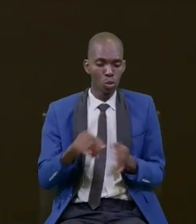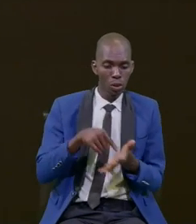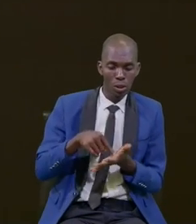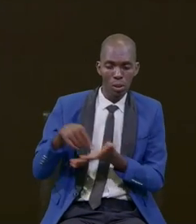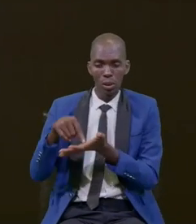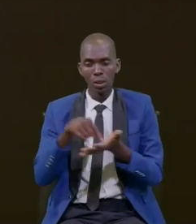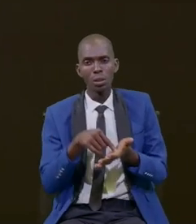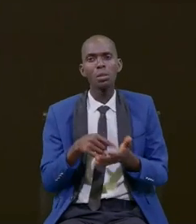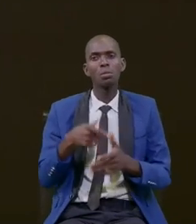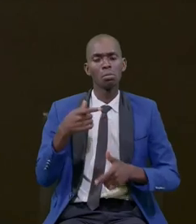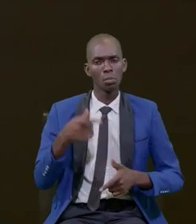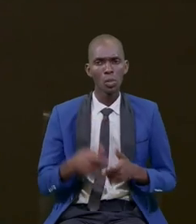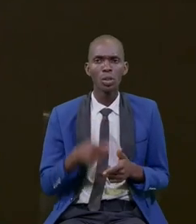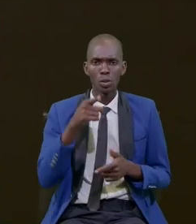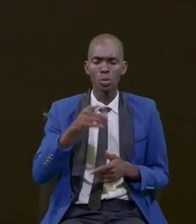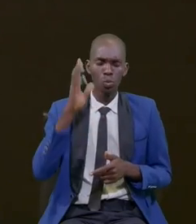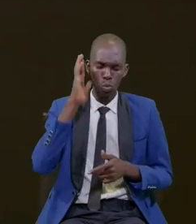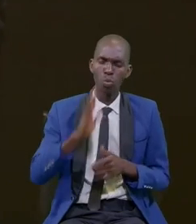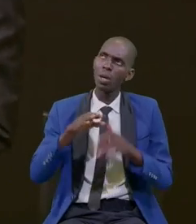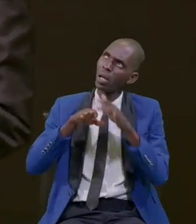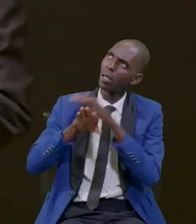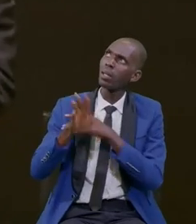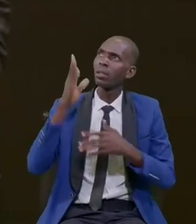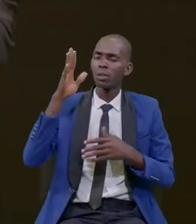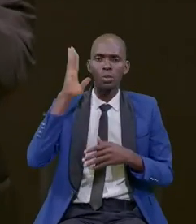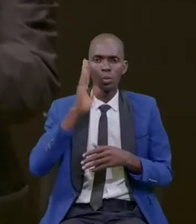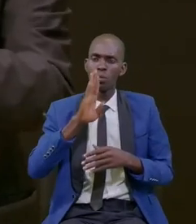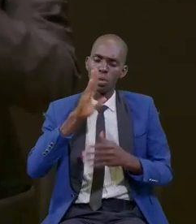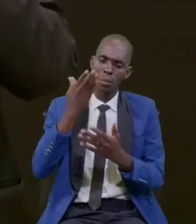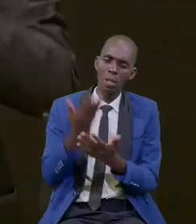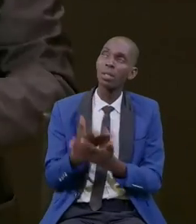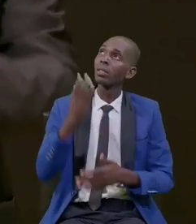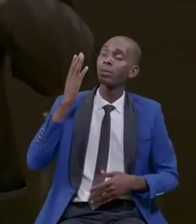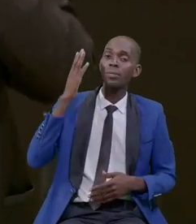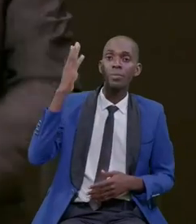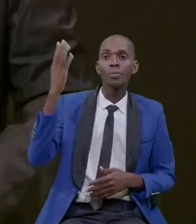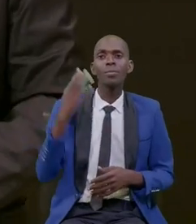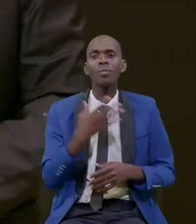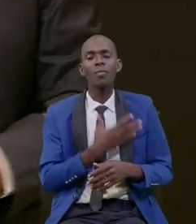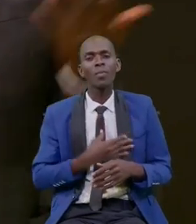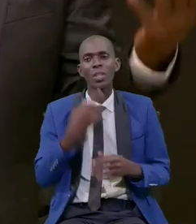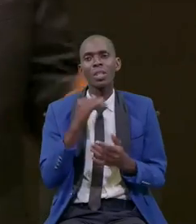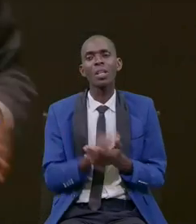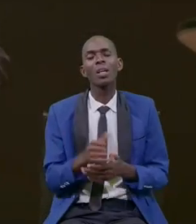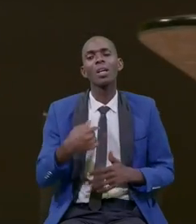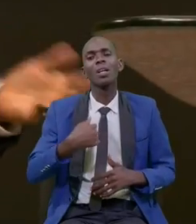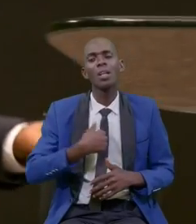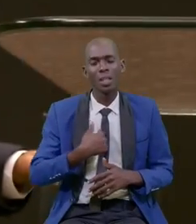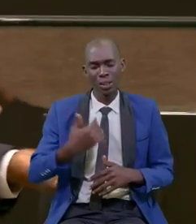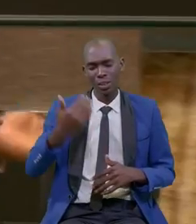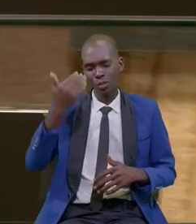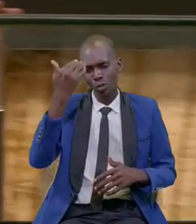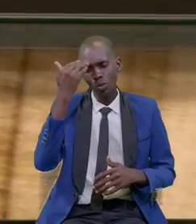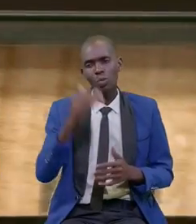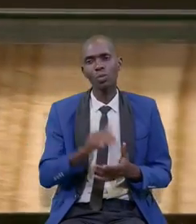et ta portion sera une portion au paradis, au ciel. Tu dis, Seigneur, je sais, pas